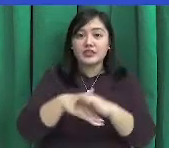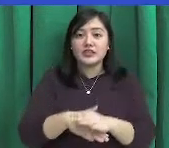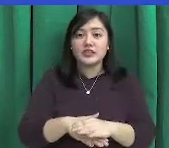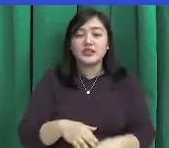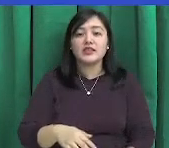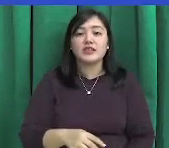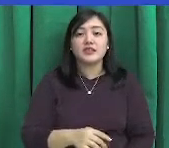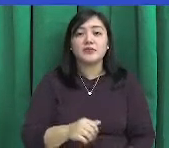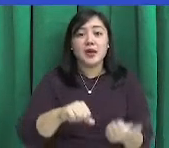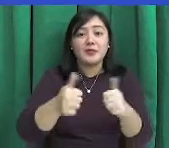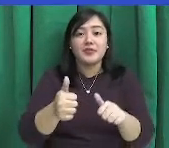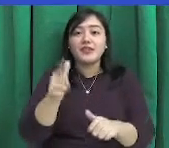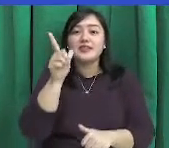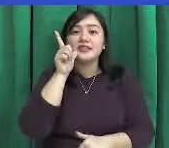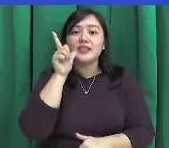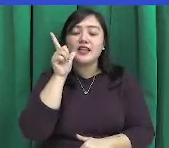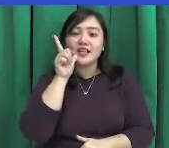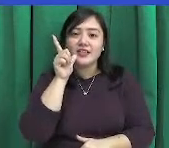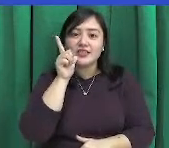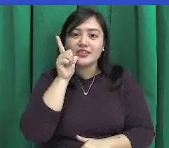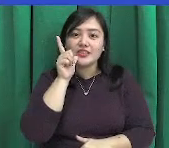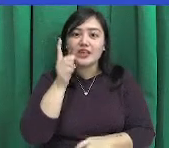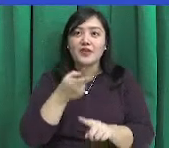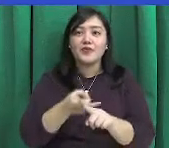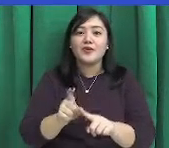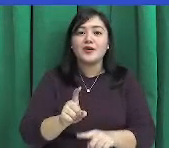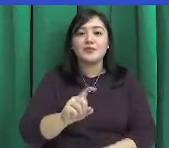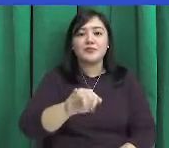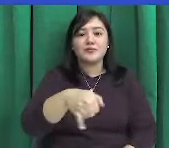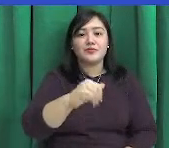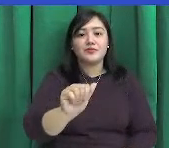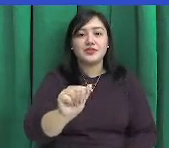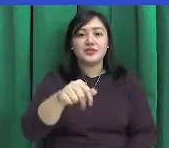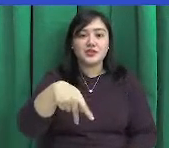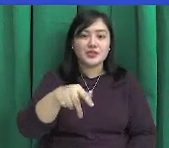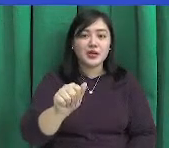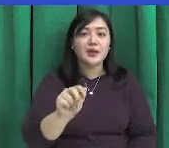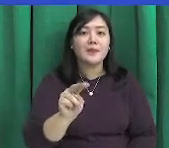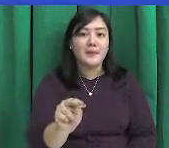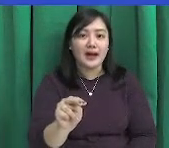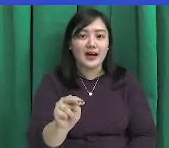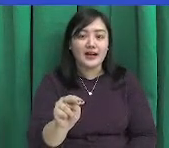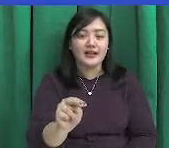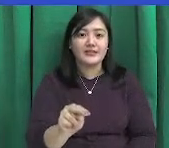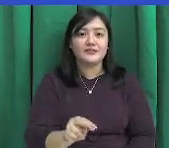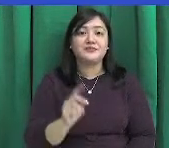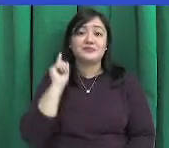Japan. Pero sabi niya, ako po ay naniniwala na pagpapalain po sila ng